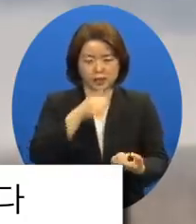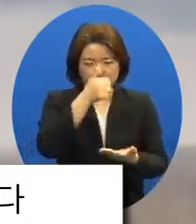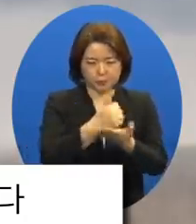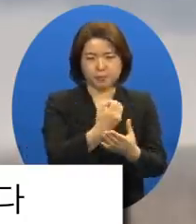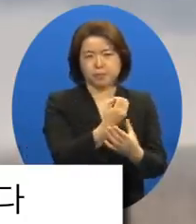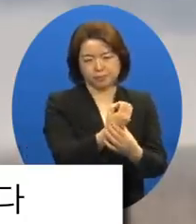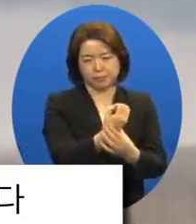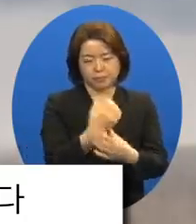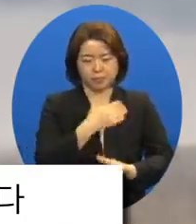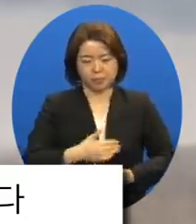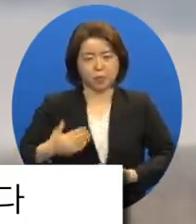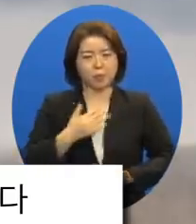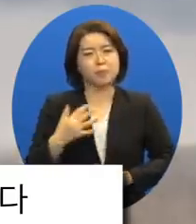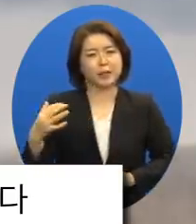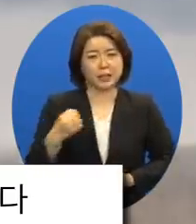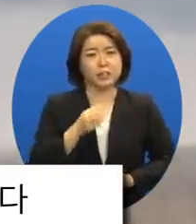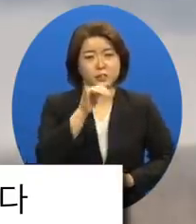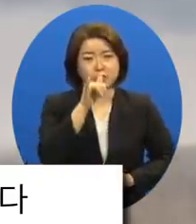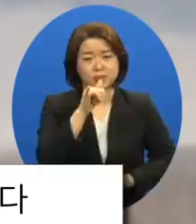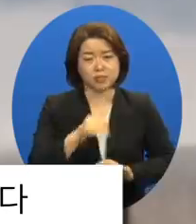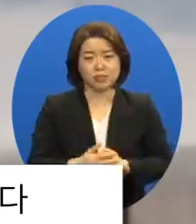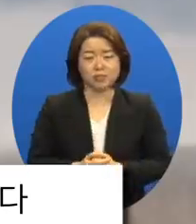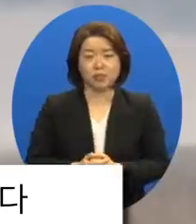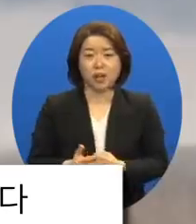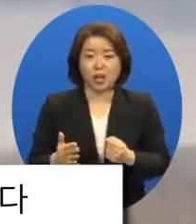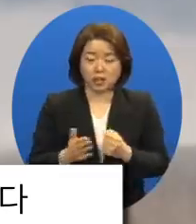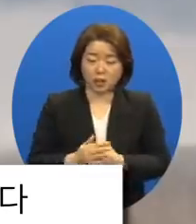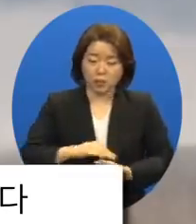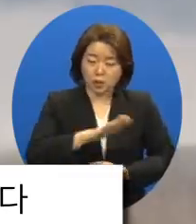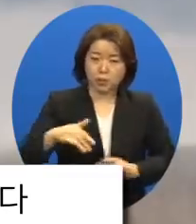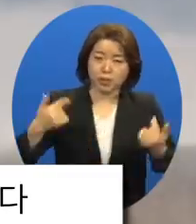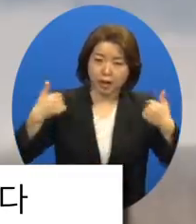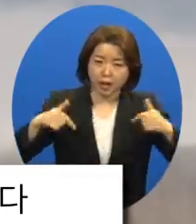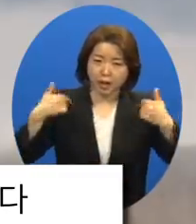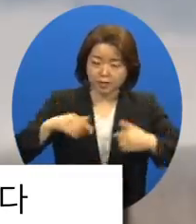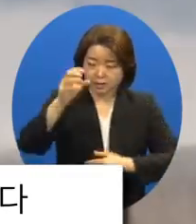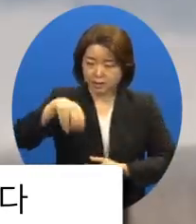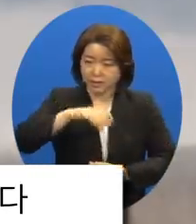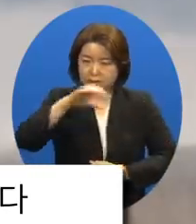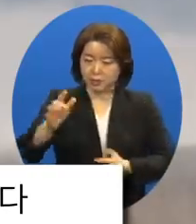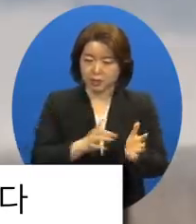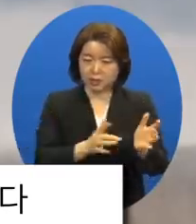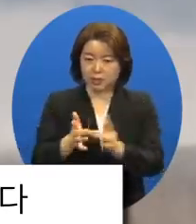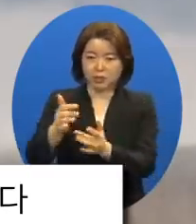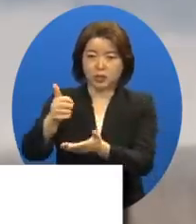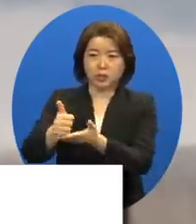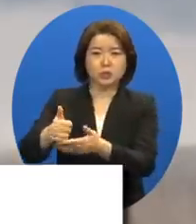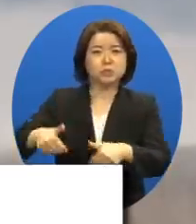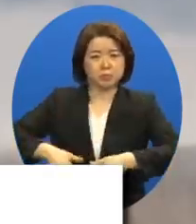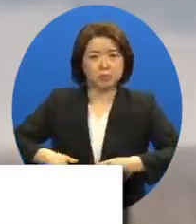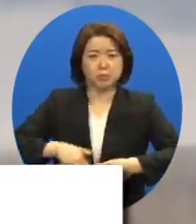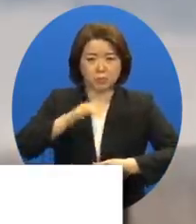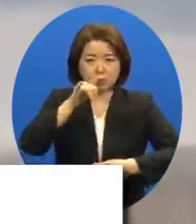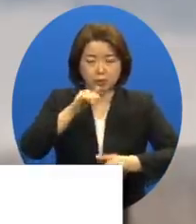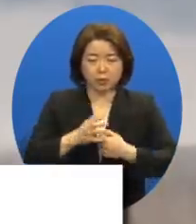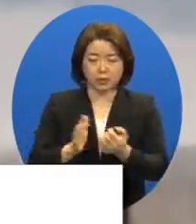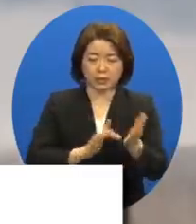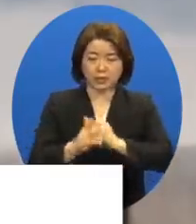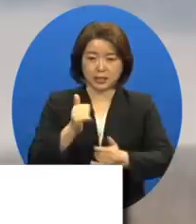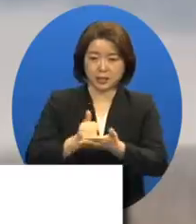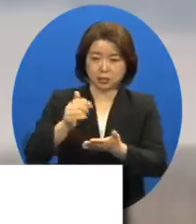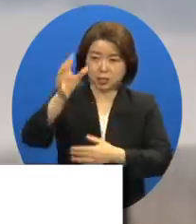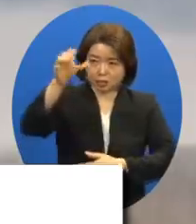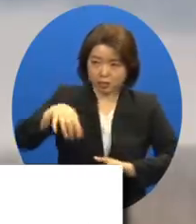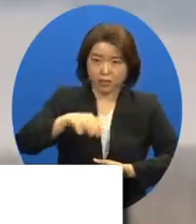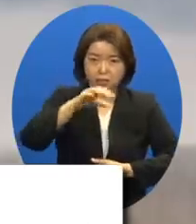육신을 가지고 삽니다 그러므로 우리는 언제나 십자가의 예수님의 필요합니다 십자가 예수님을 바라봐야